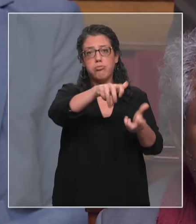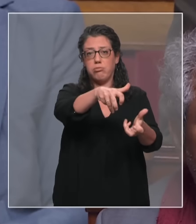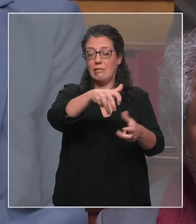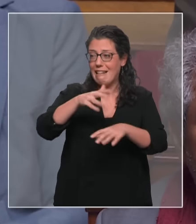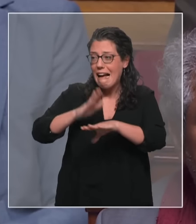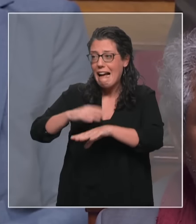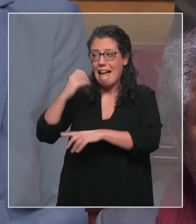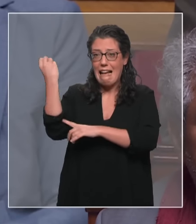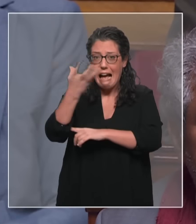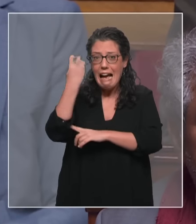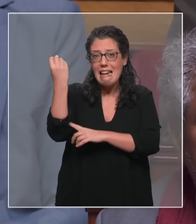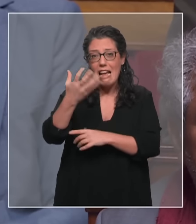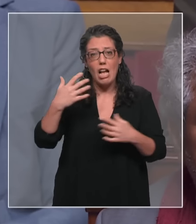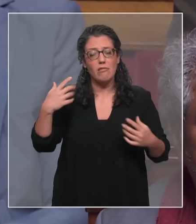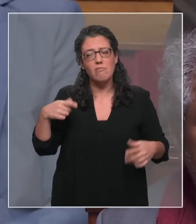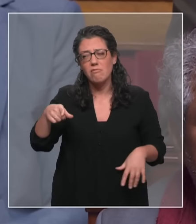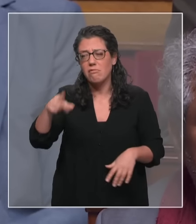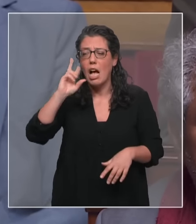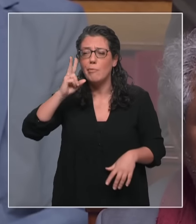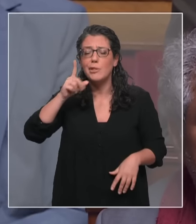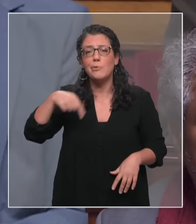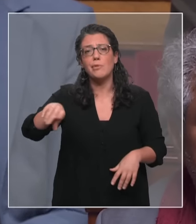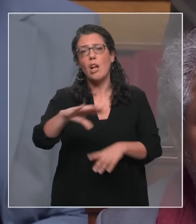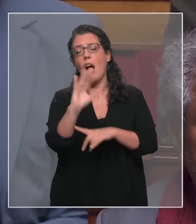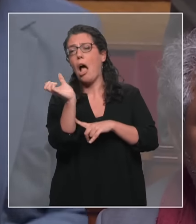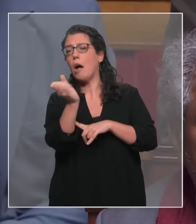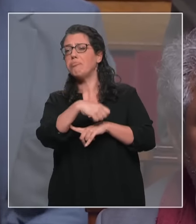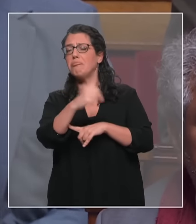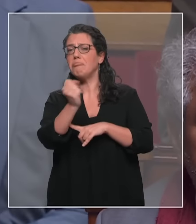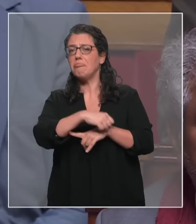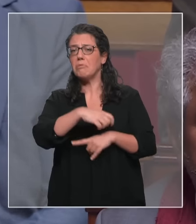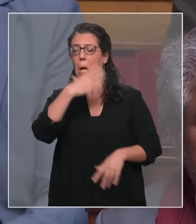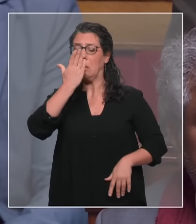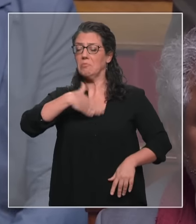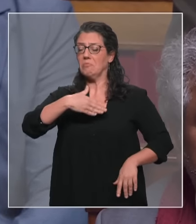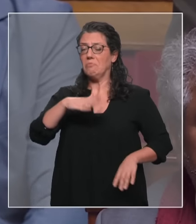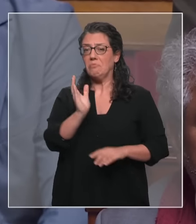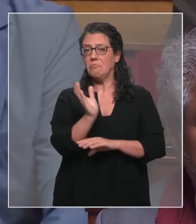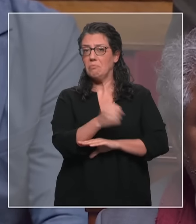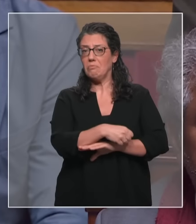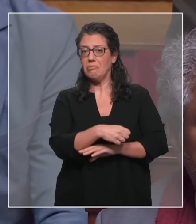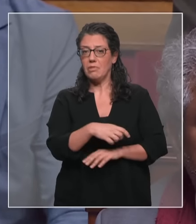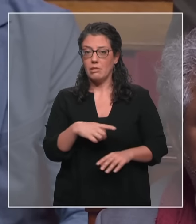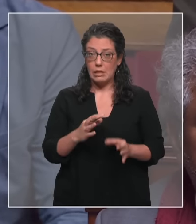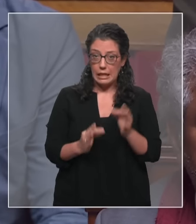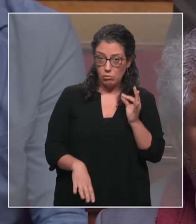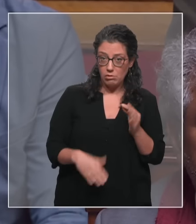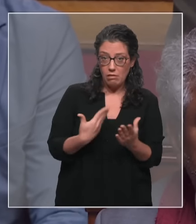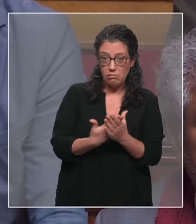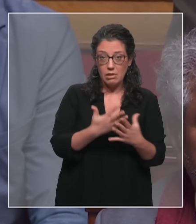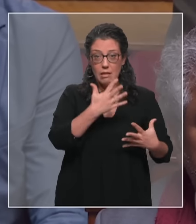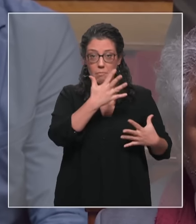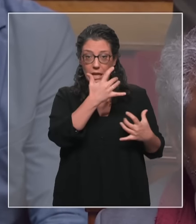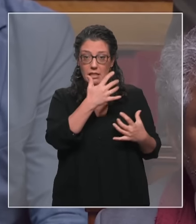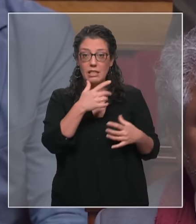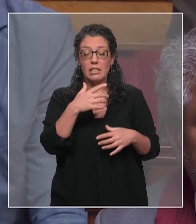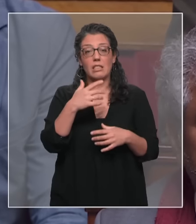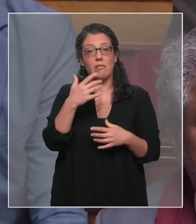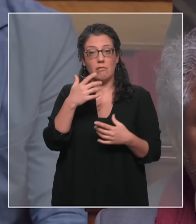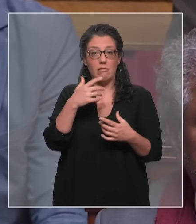été, comme d'habitude, ignorées avec condescendance, le résultat est là. La Kanaky et la Martinique sont secouées par